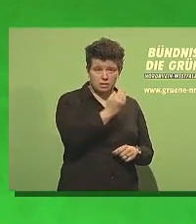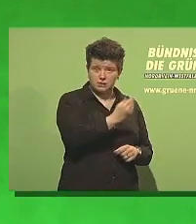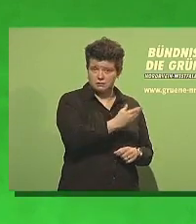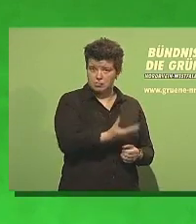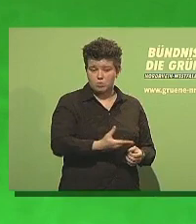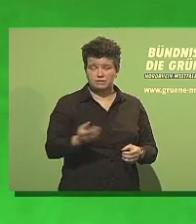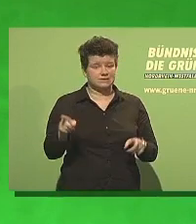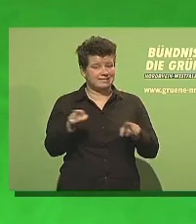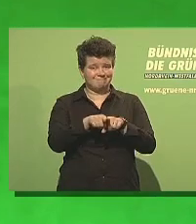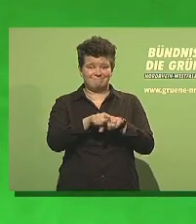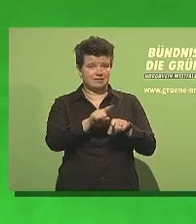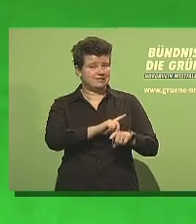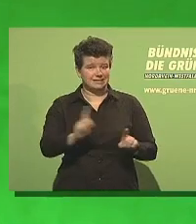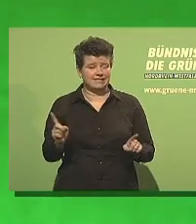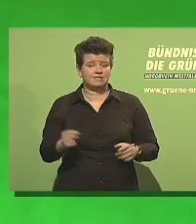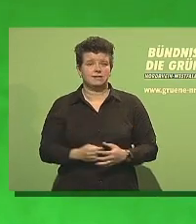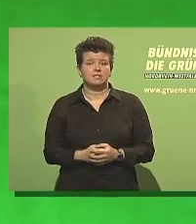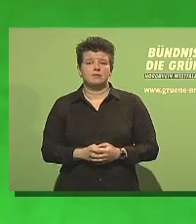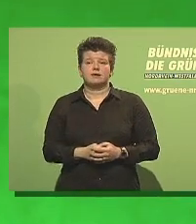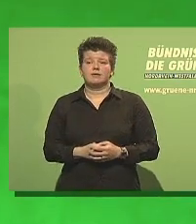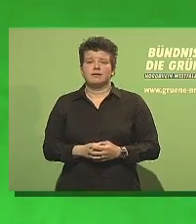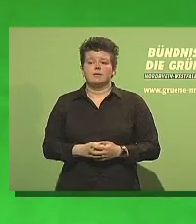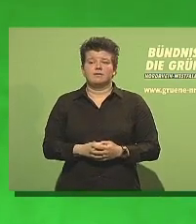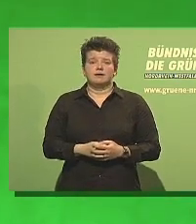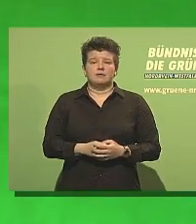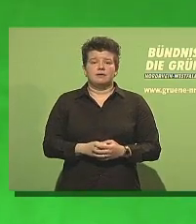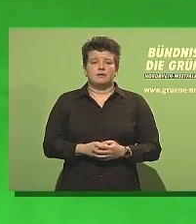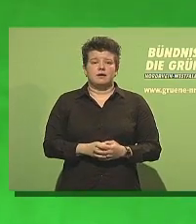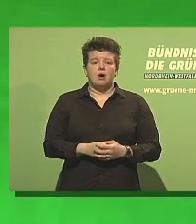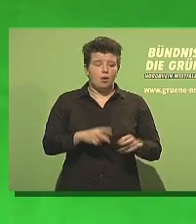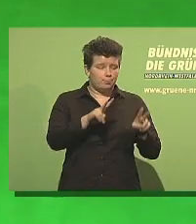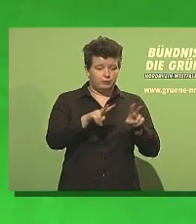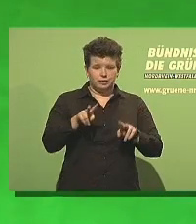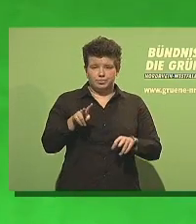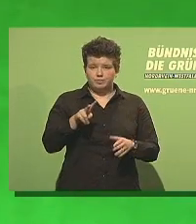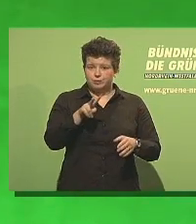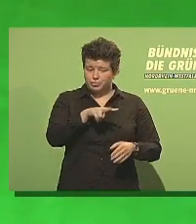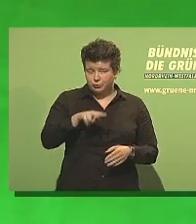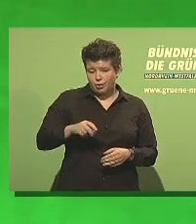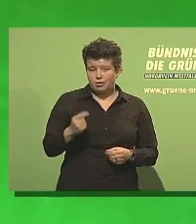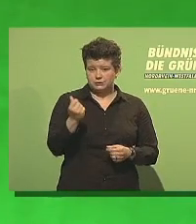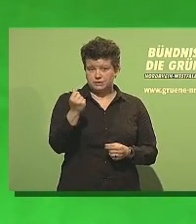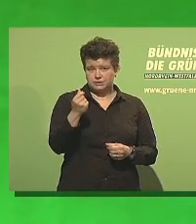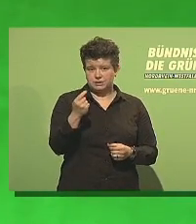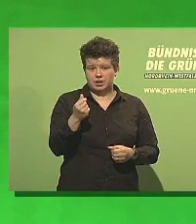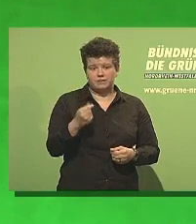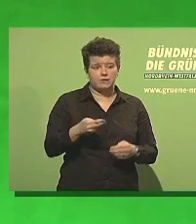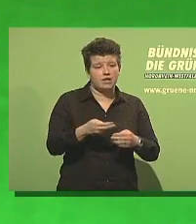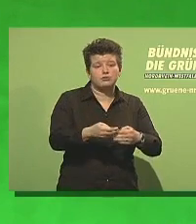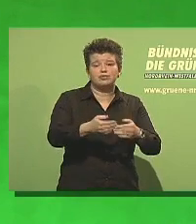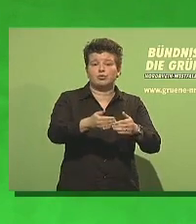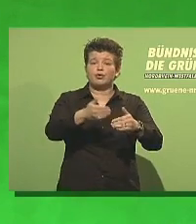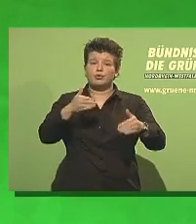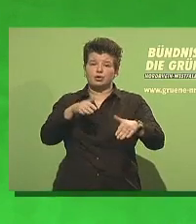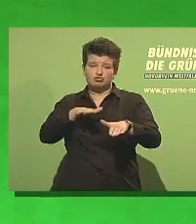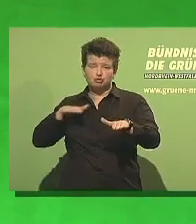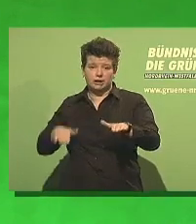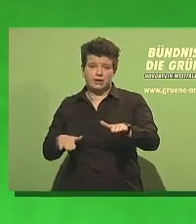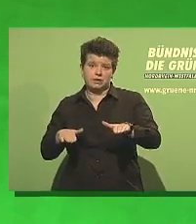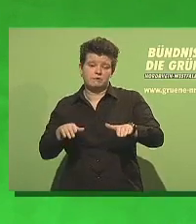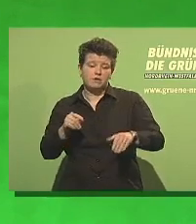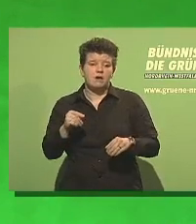Schröder lockt Mütter mit dem Betreuungsgeld zurück an den heimischen Herd und blockiert die Frauenquote für Aufsichtsräte. Und die